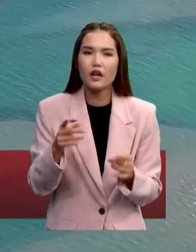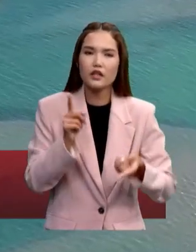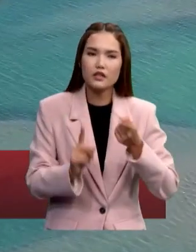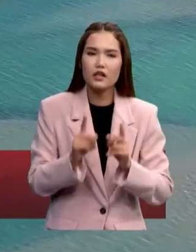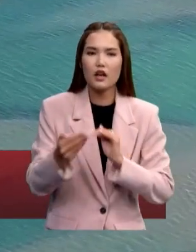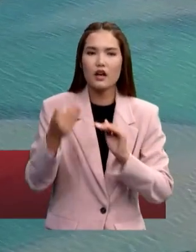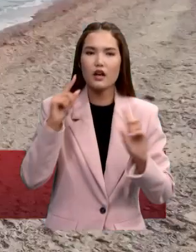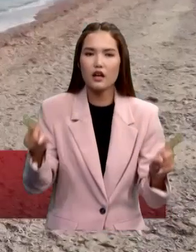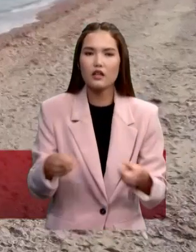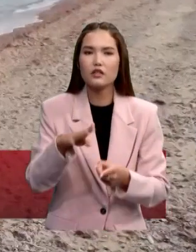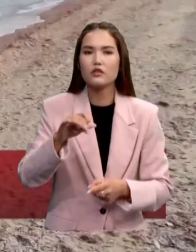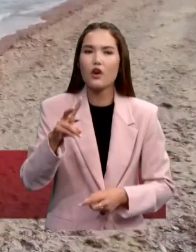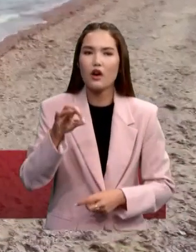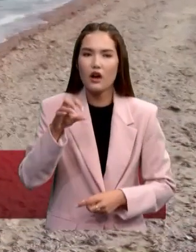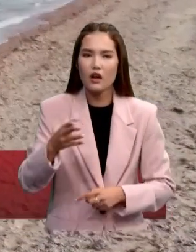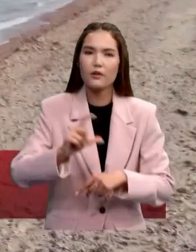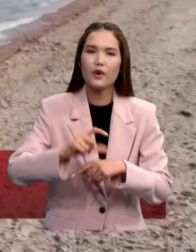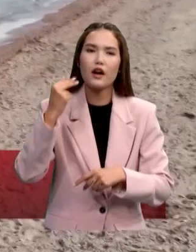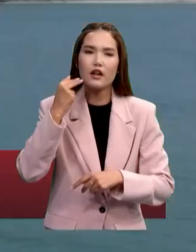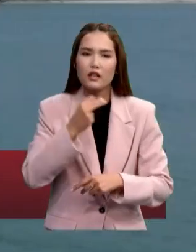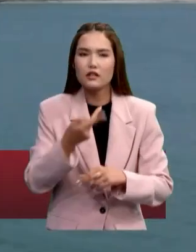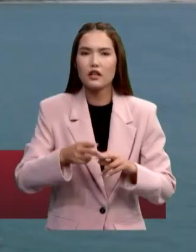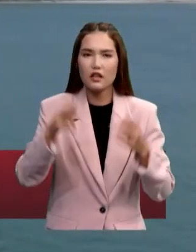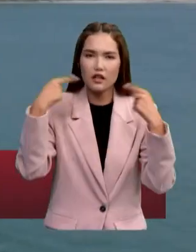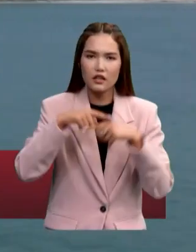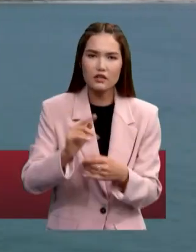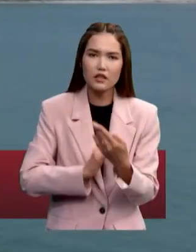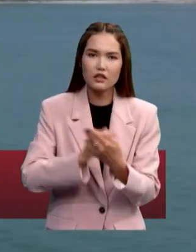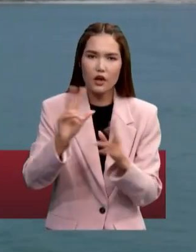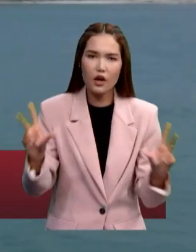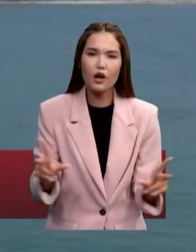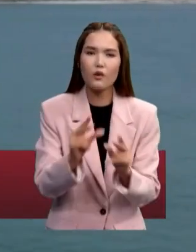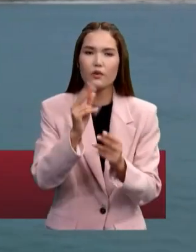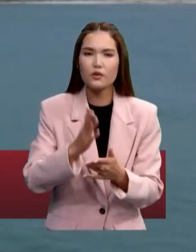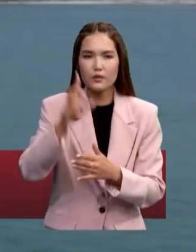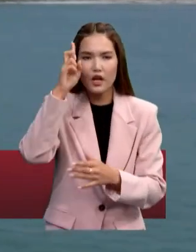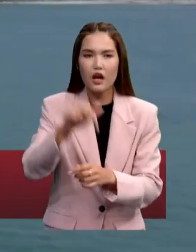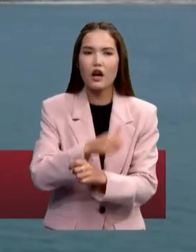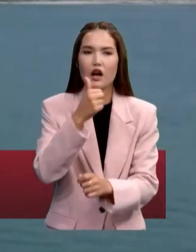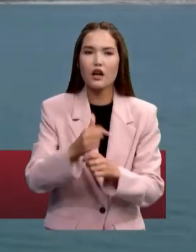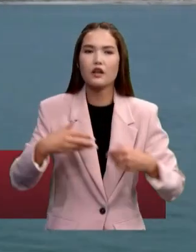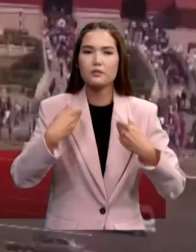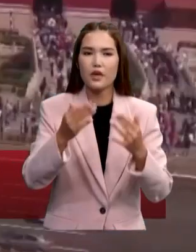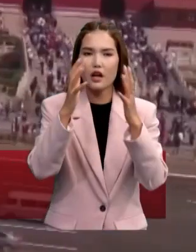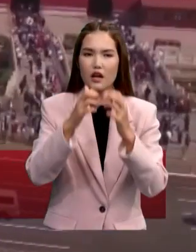ранее поднимал Касым-Жомарт Токаев. По его словам, Китай в этой сфере достиг успехов. Глава государства даже предложил